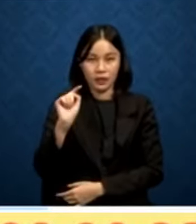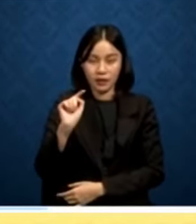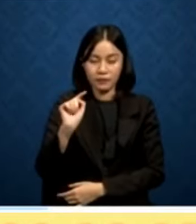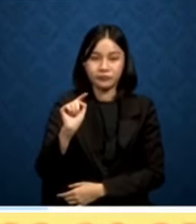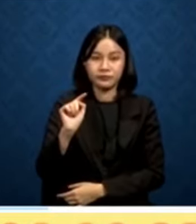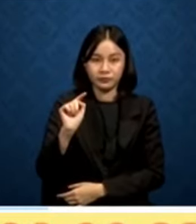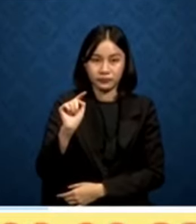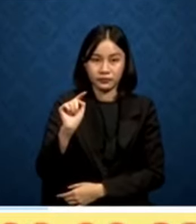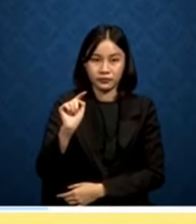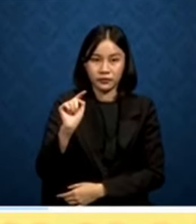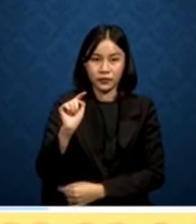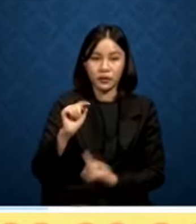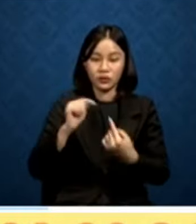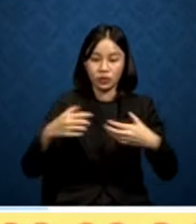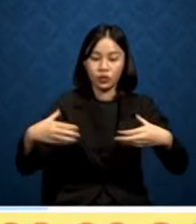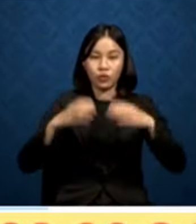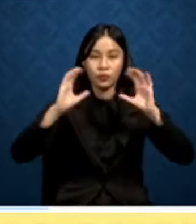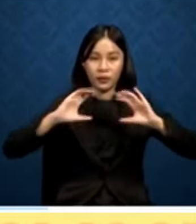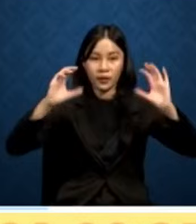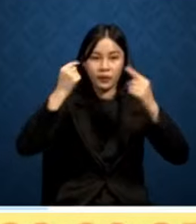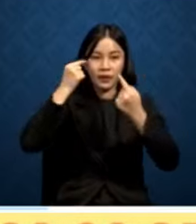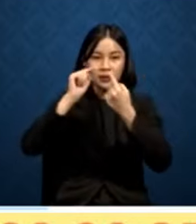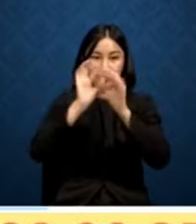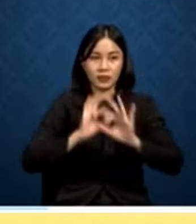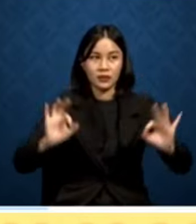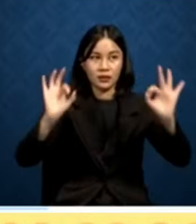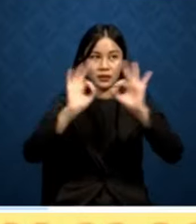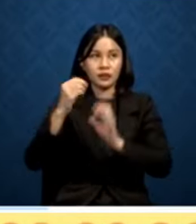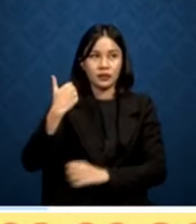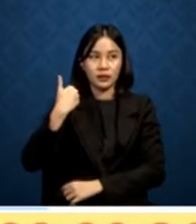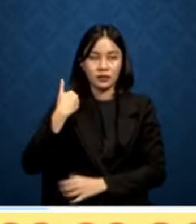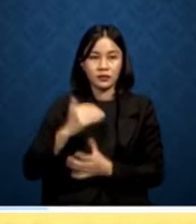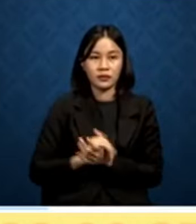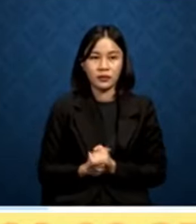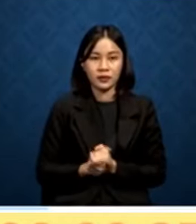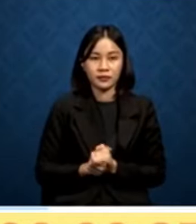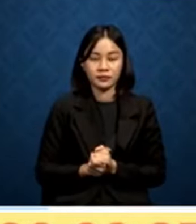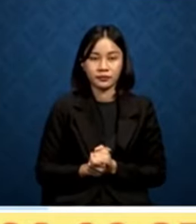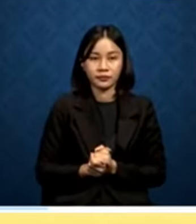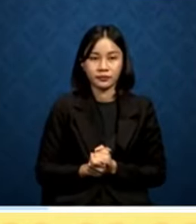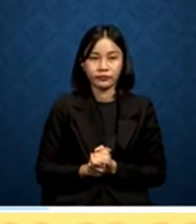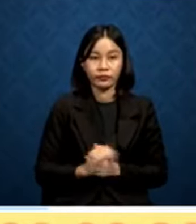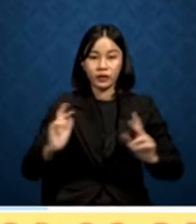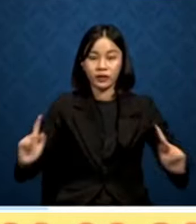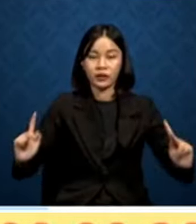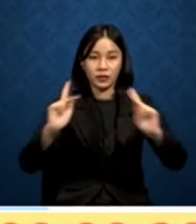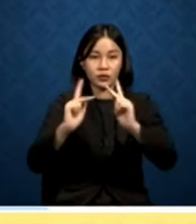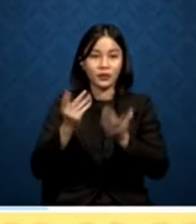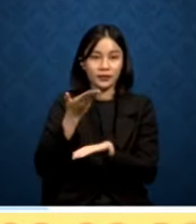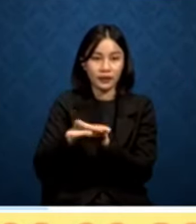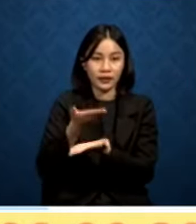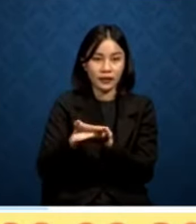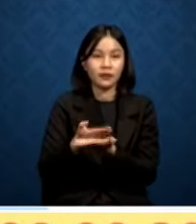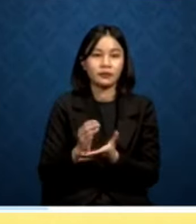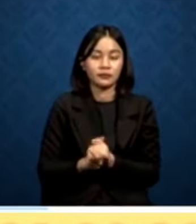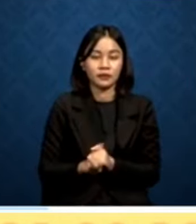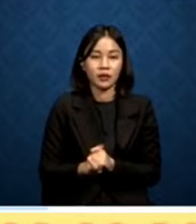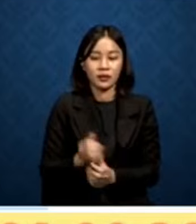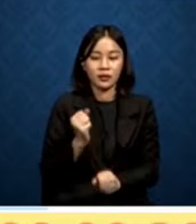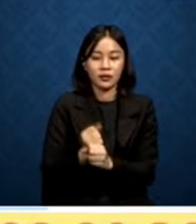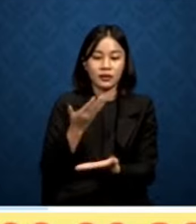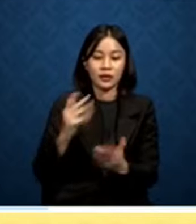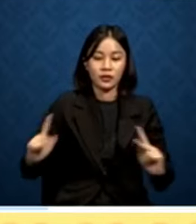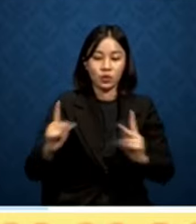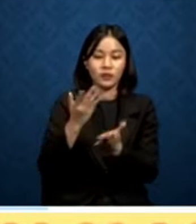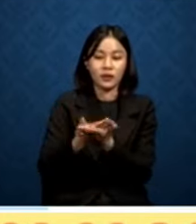่งที่ทางรัฐบาลเองให้ความสำคัญนะคะทางกระสวงกนครังที่เรีนไปเป็นหนอยงานที่